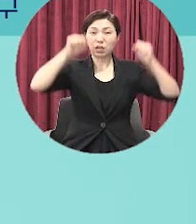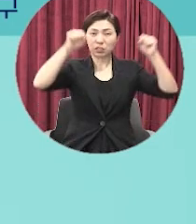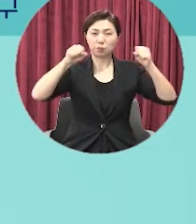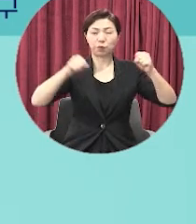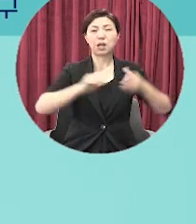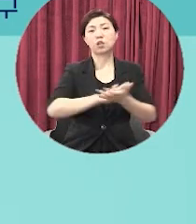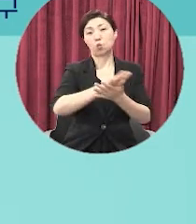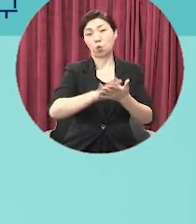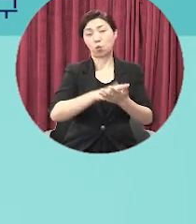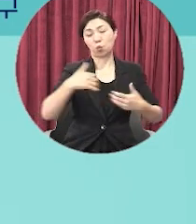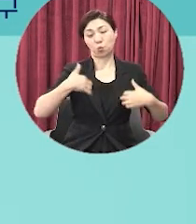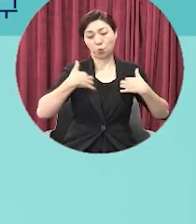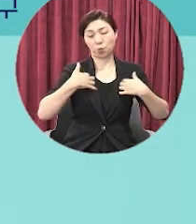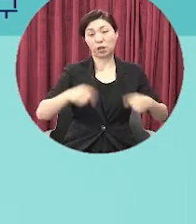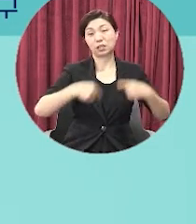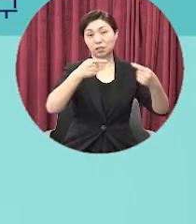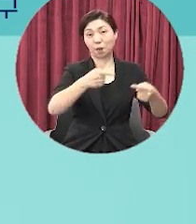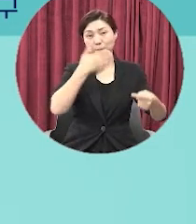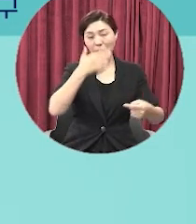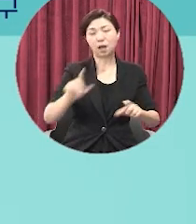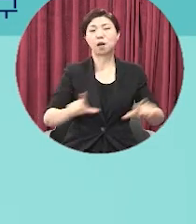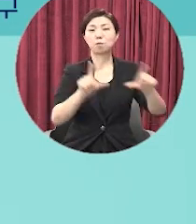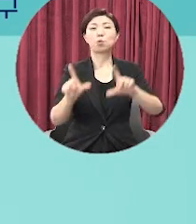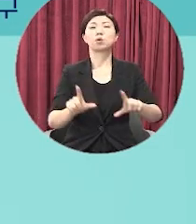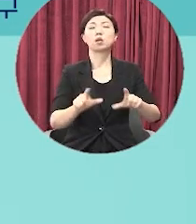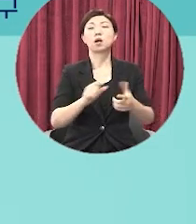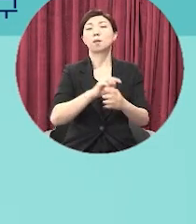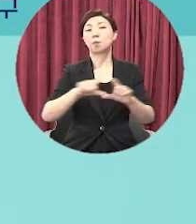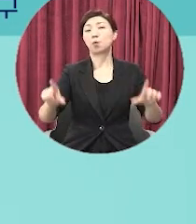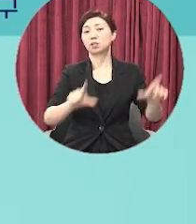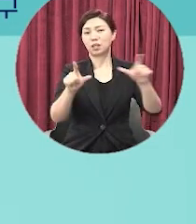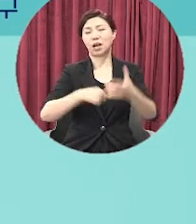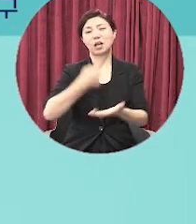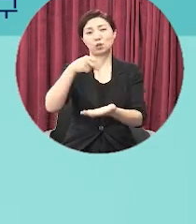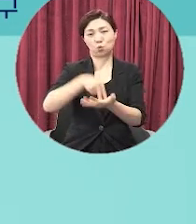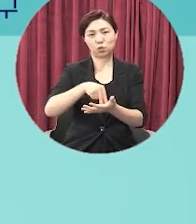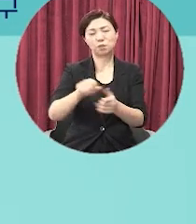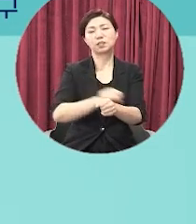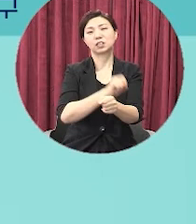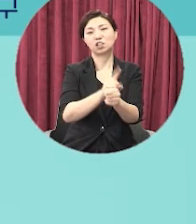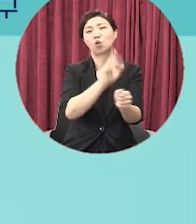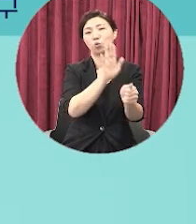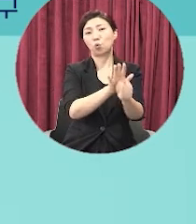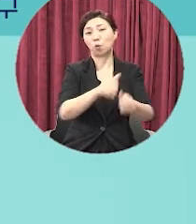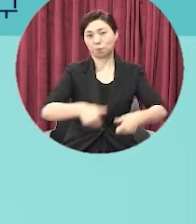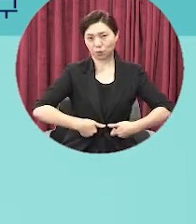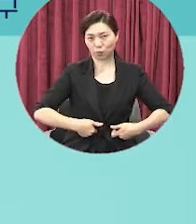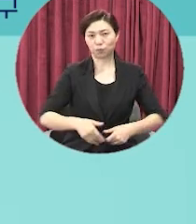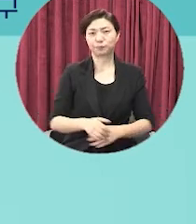있게 해주며 이상 생활 독립성을 제거하는 그런 그릇에 서비스가 필요하겠습니다